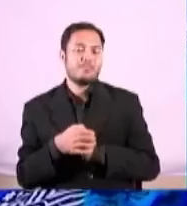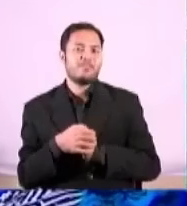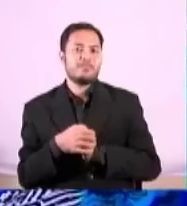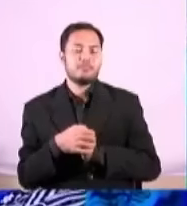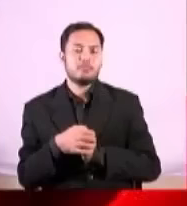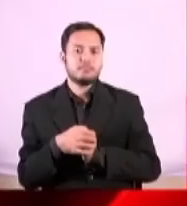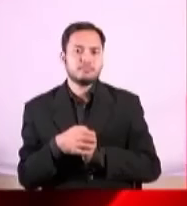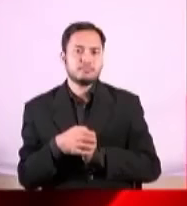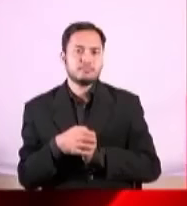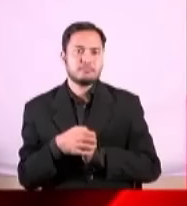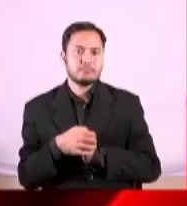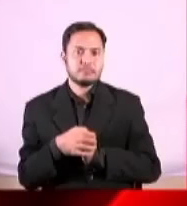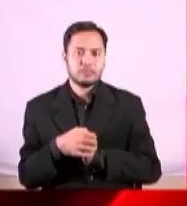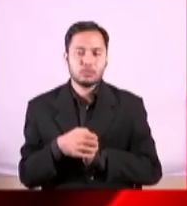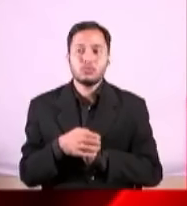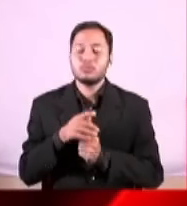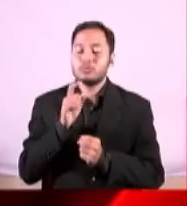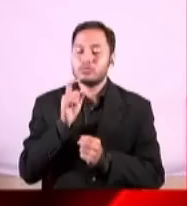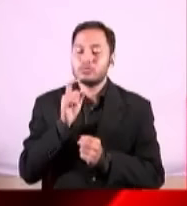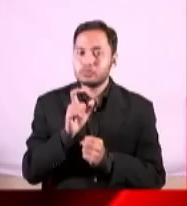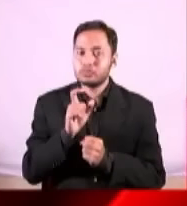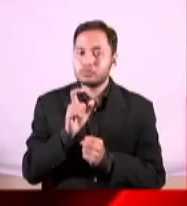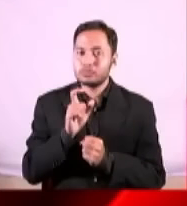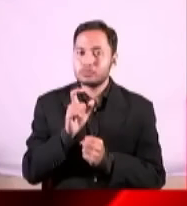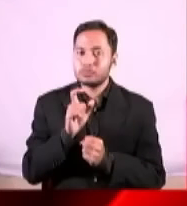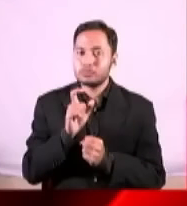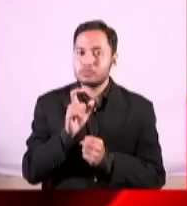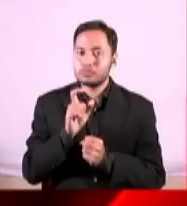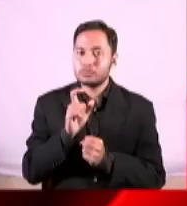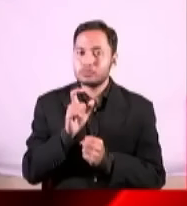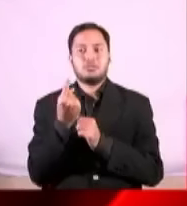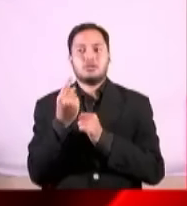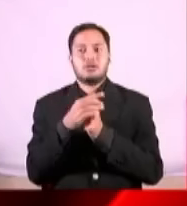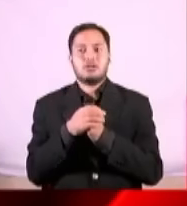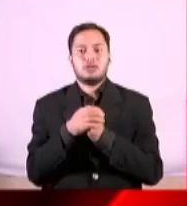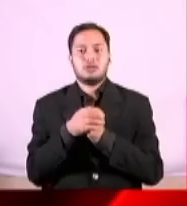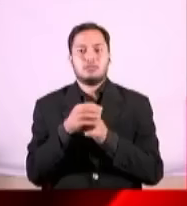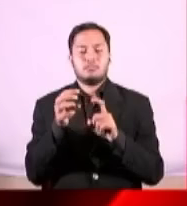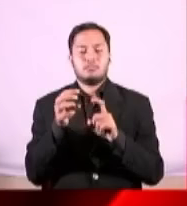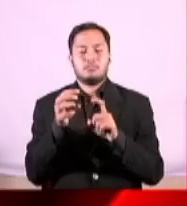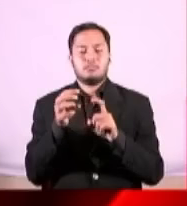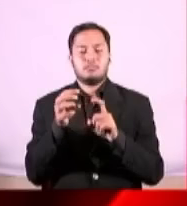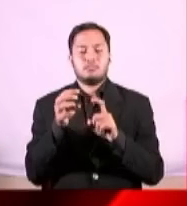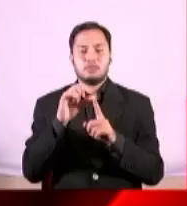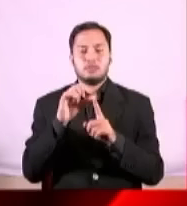nasional untuk mengatasi BPJS kita yang belum bisa menyelesaikan